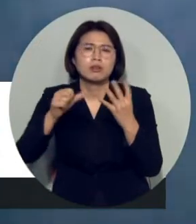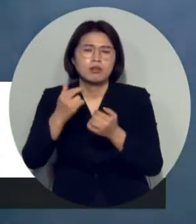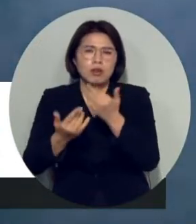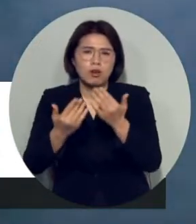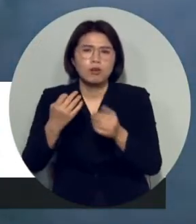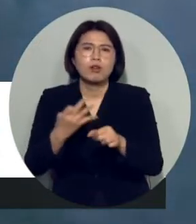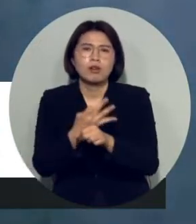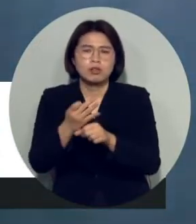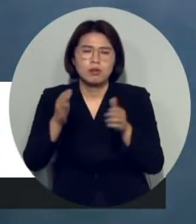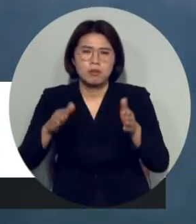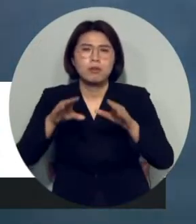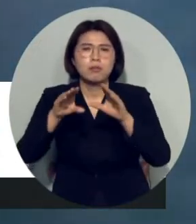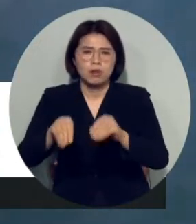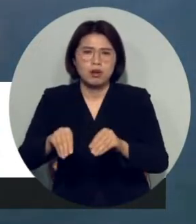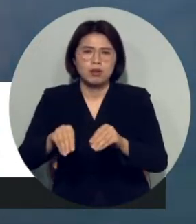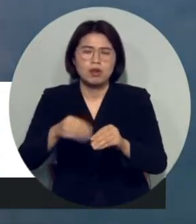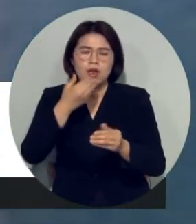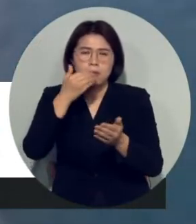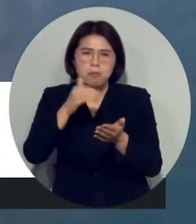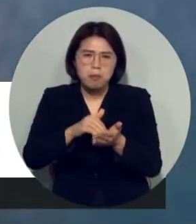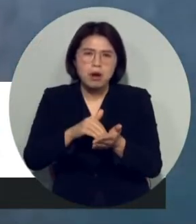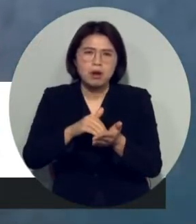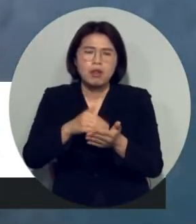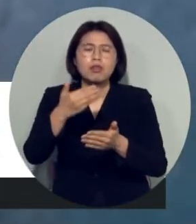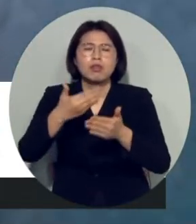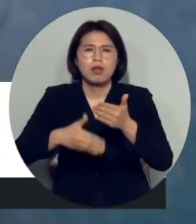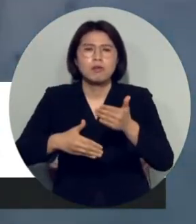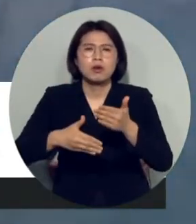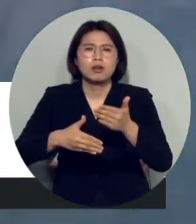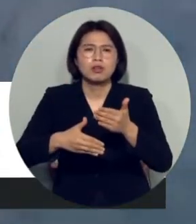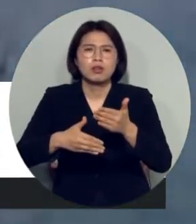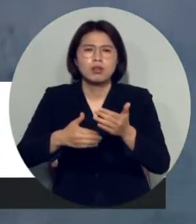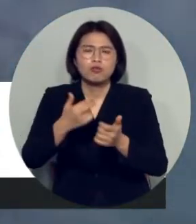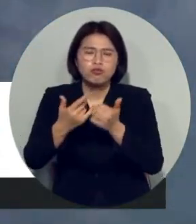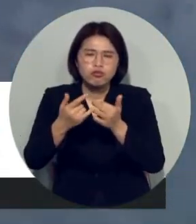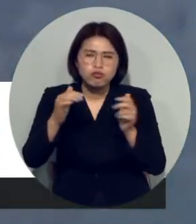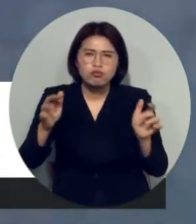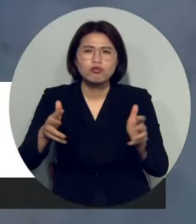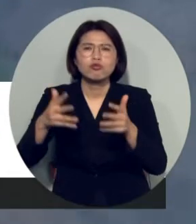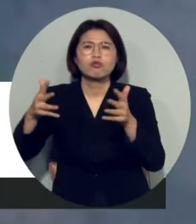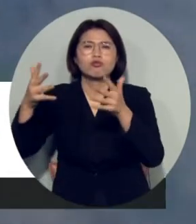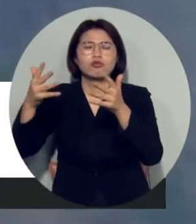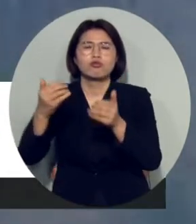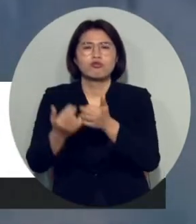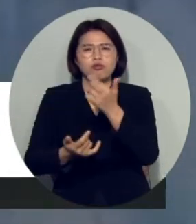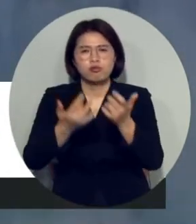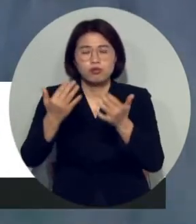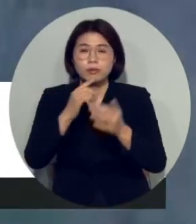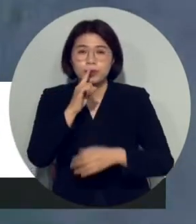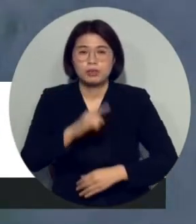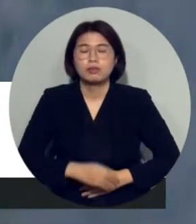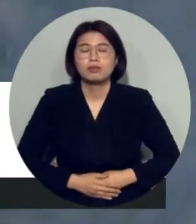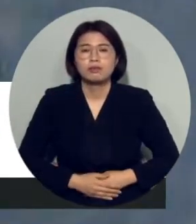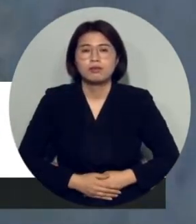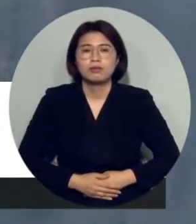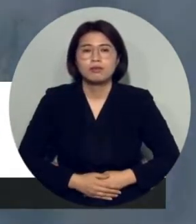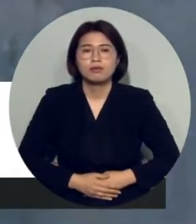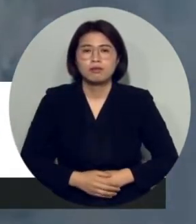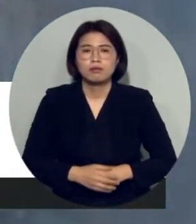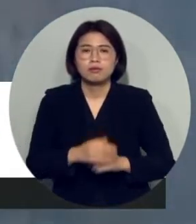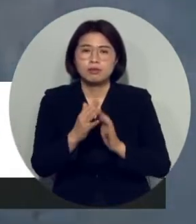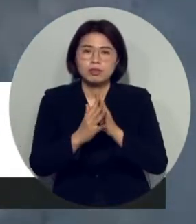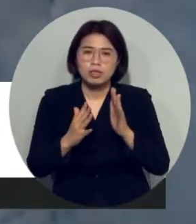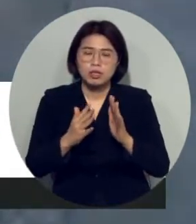진화됐다 찜한 바위틈에 남아있던 2 씨가 바람을 타고 여러 곳에서 되살아났다 고 산림청 발겨 씁니다 산림과